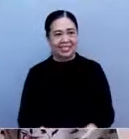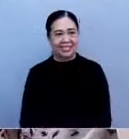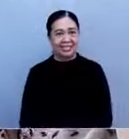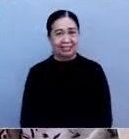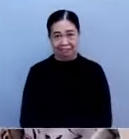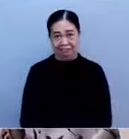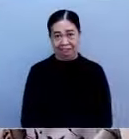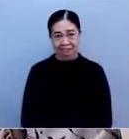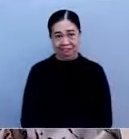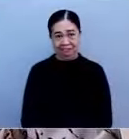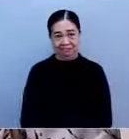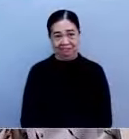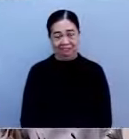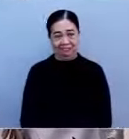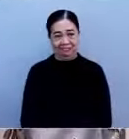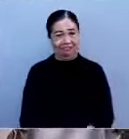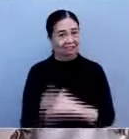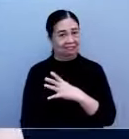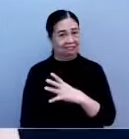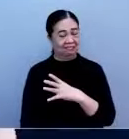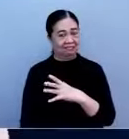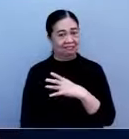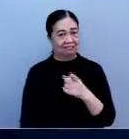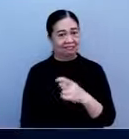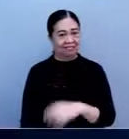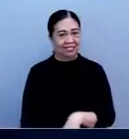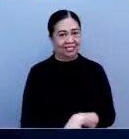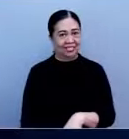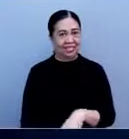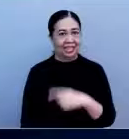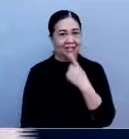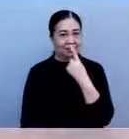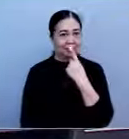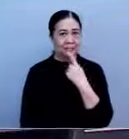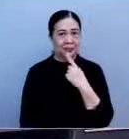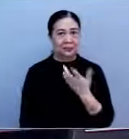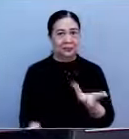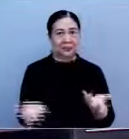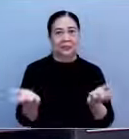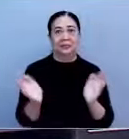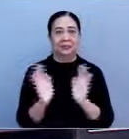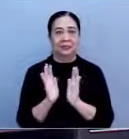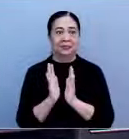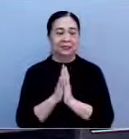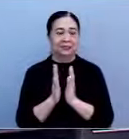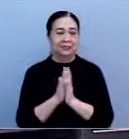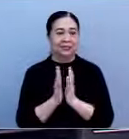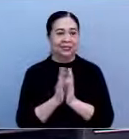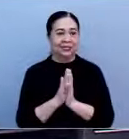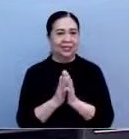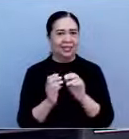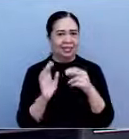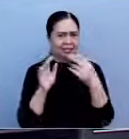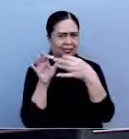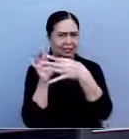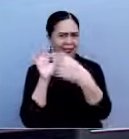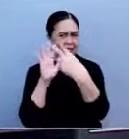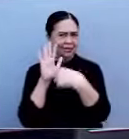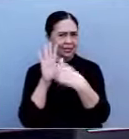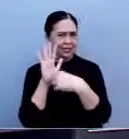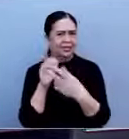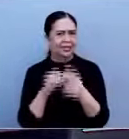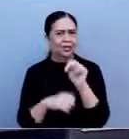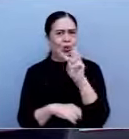ko conservative sa inyo. Oo. Eh, ano yung gusto sabihin sa amin? Pabasahin niyo lang ng isang linya ko. Ayun, oo. Ganyan